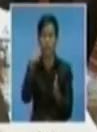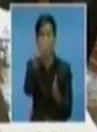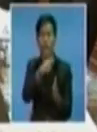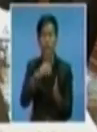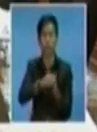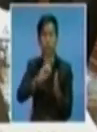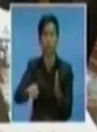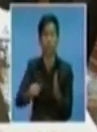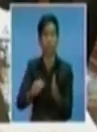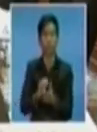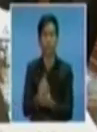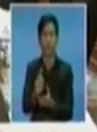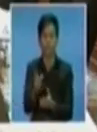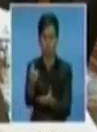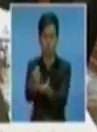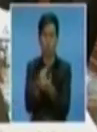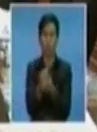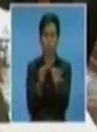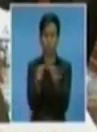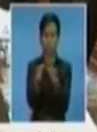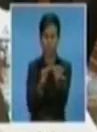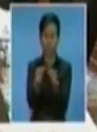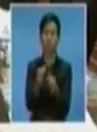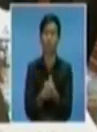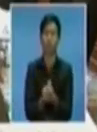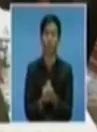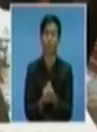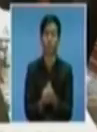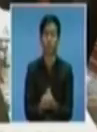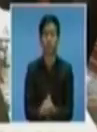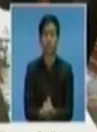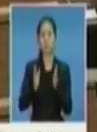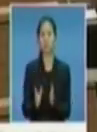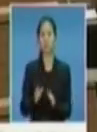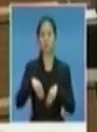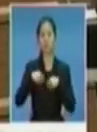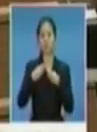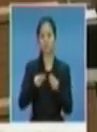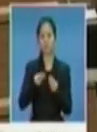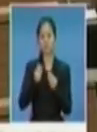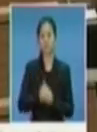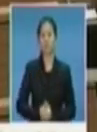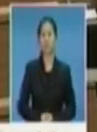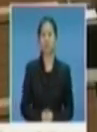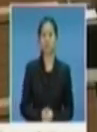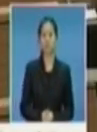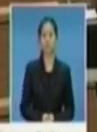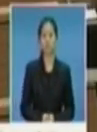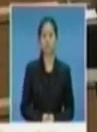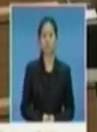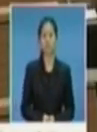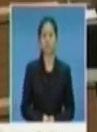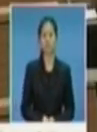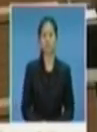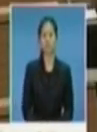หลังจากที่ประชุมสภานิติบัญญัติแห่งชาติหรือว่าสนช.นะครับได้ลงมติเห็นชอบร่างพระราชบัญญัติว่าด้วยการกระทำความผิดเกี่ยวกับคอม